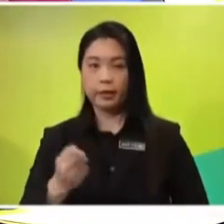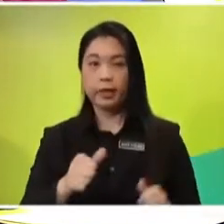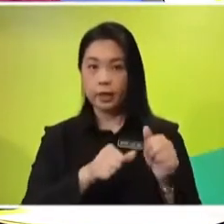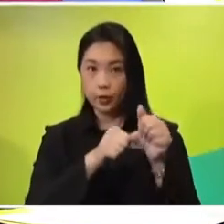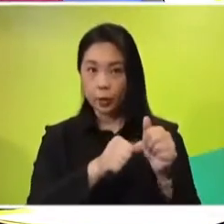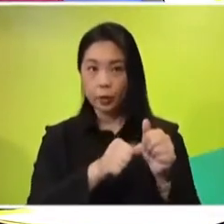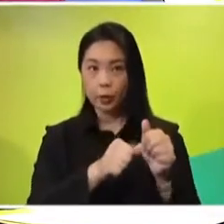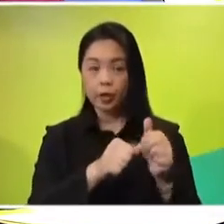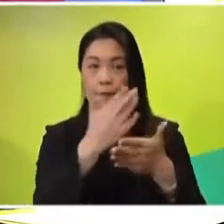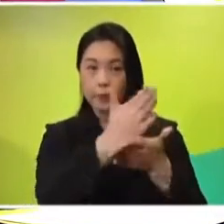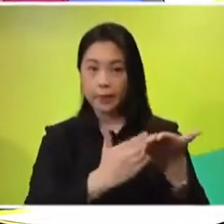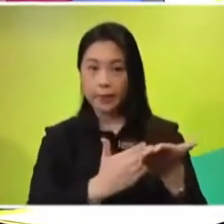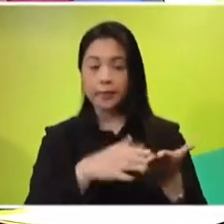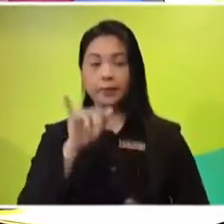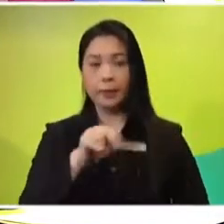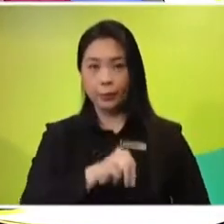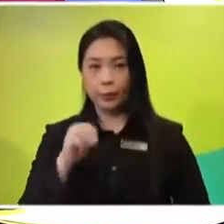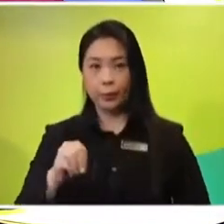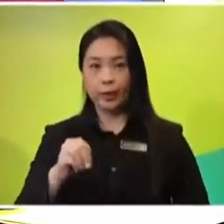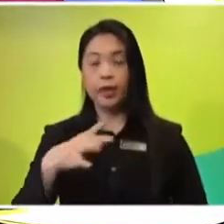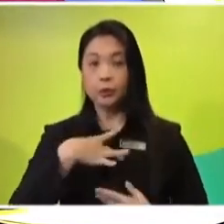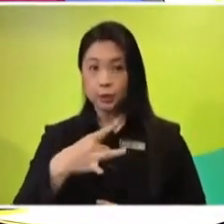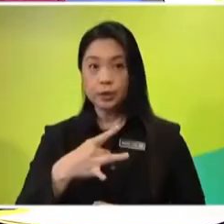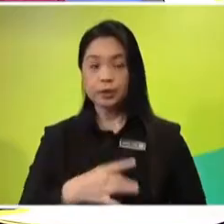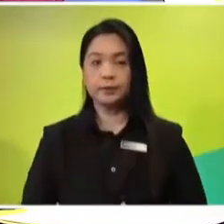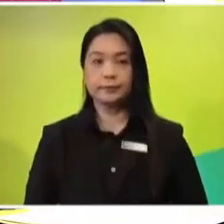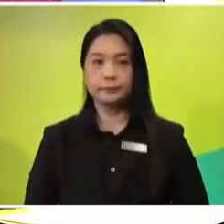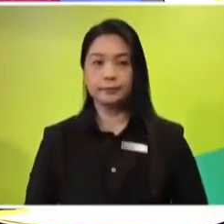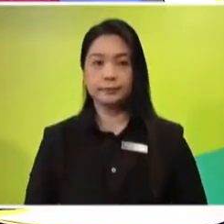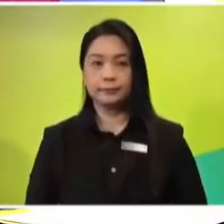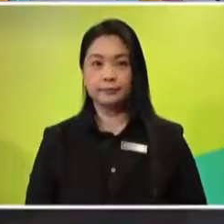murid suka. Okey. Okey.